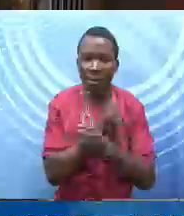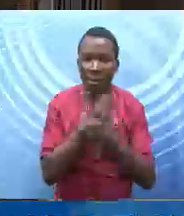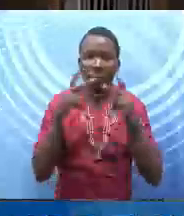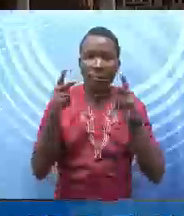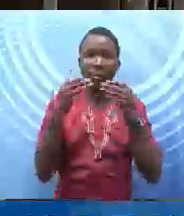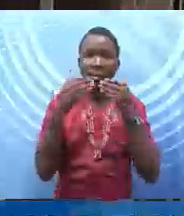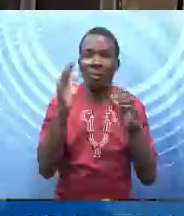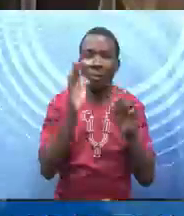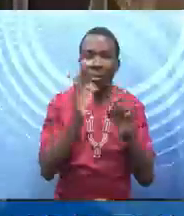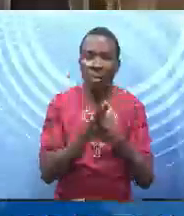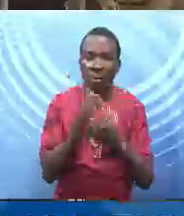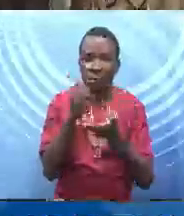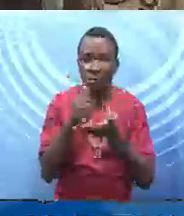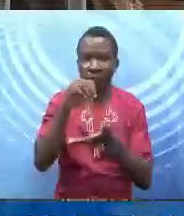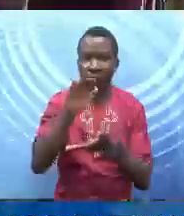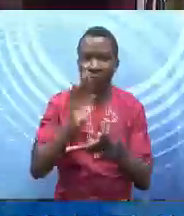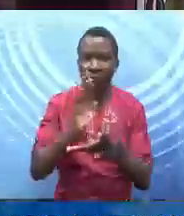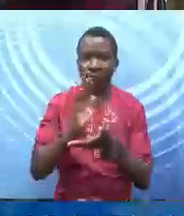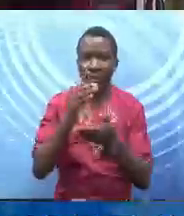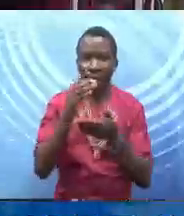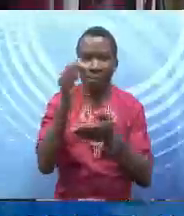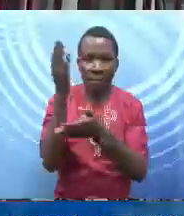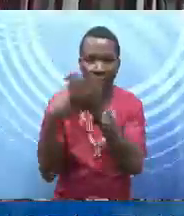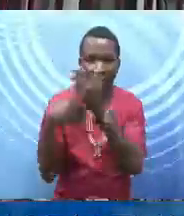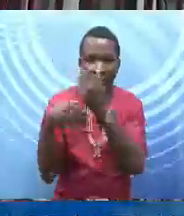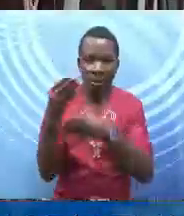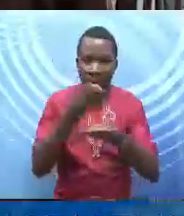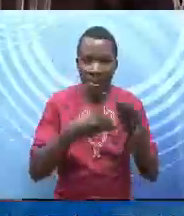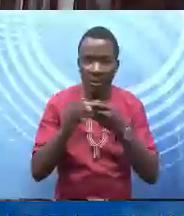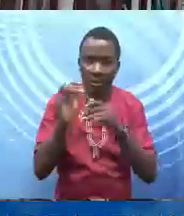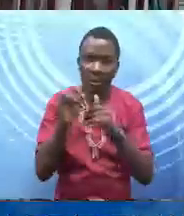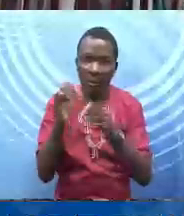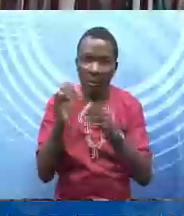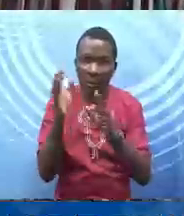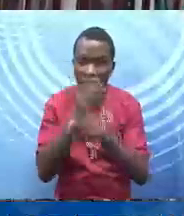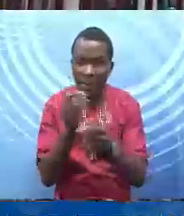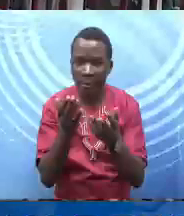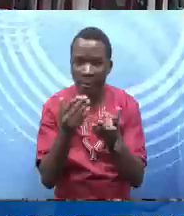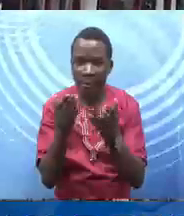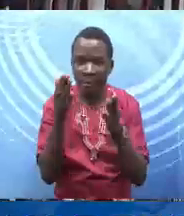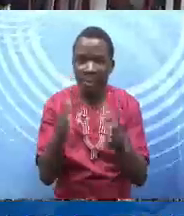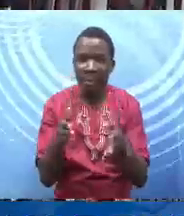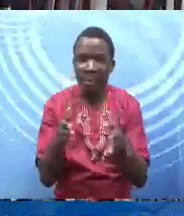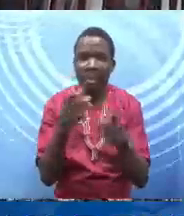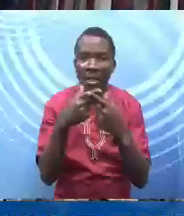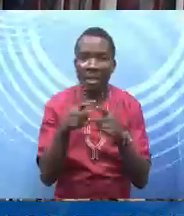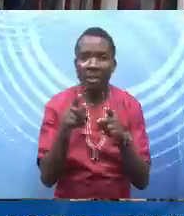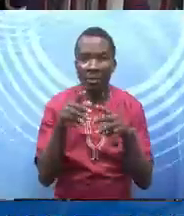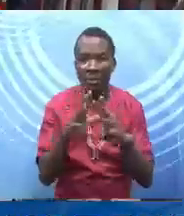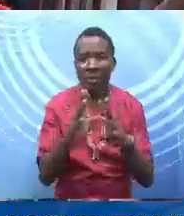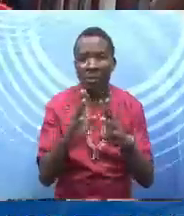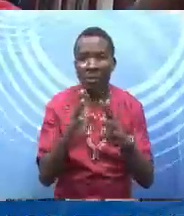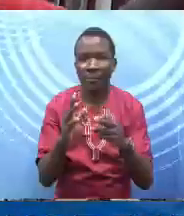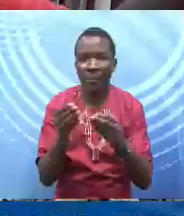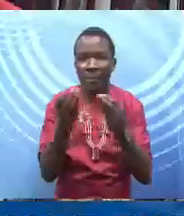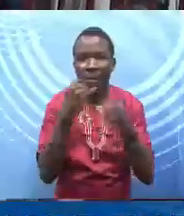kuko buradufasha cyane. Mbere ibicuruzwa byirirwaga hano byabuze abakiriya, ariko uburyo bwo